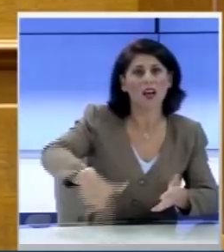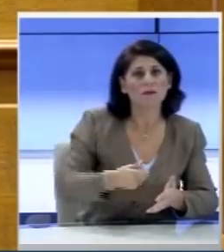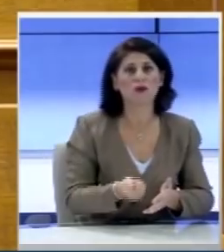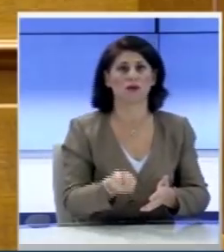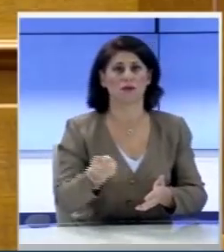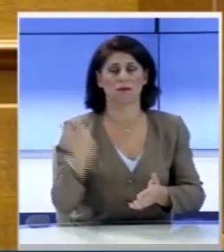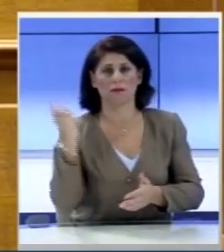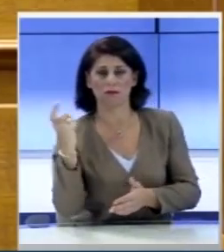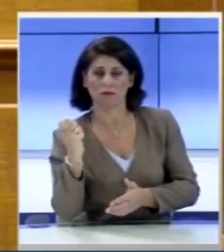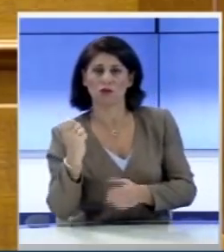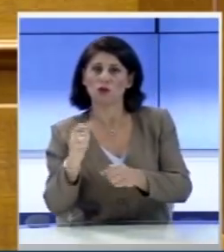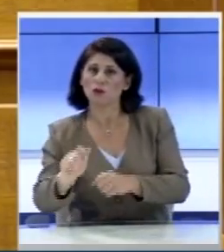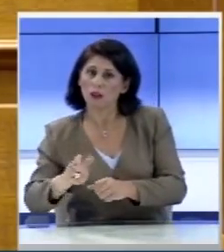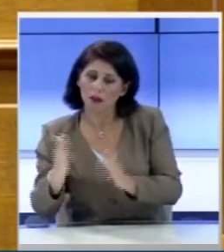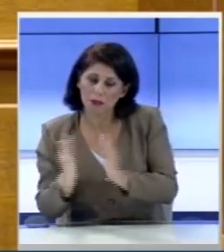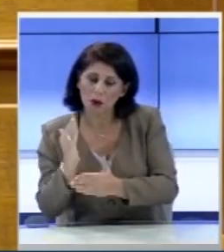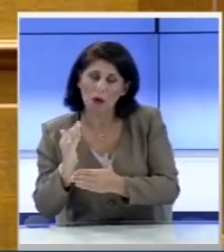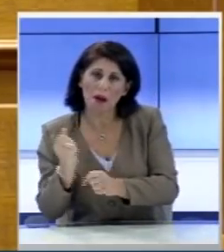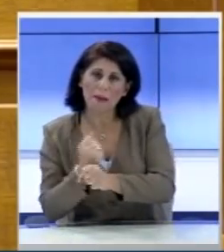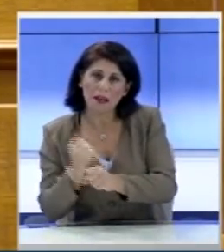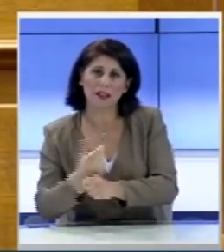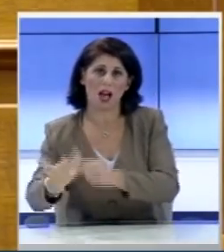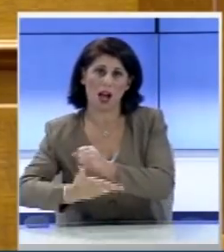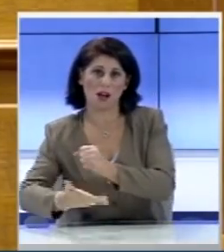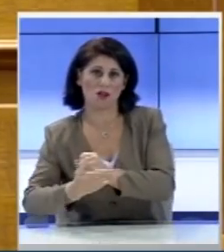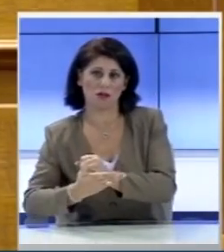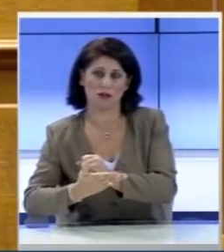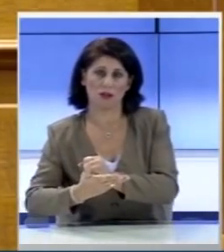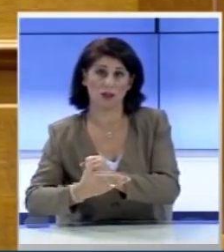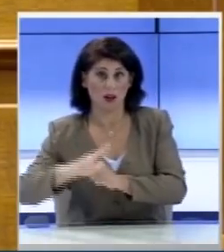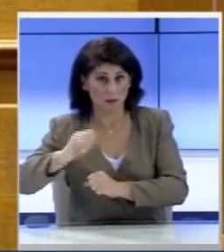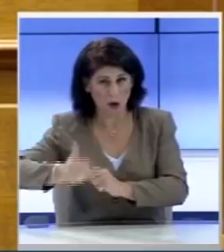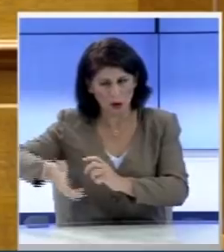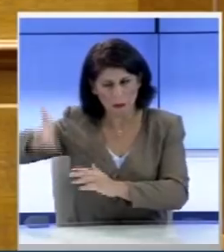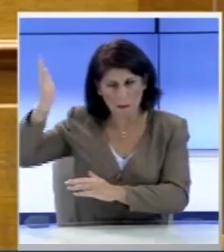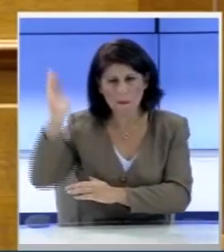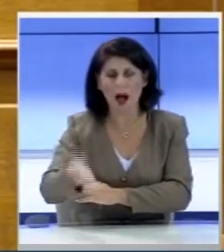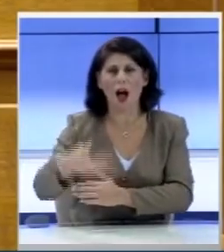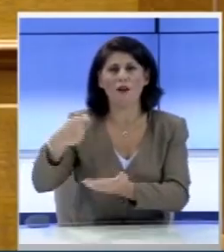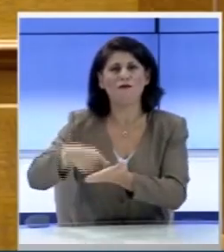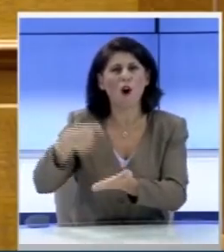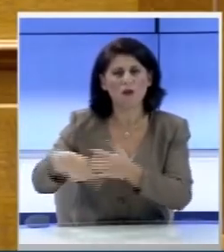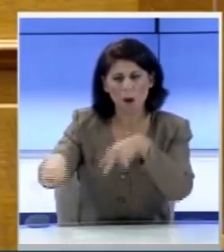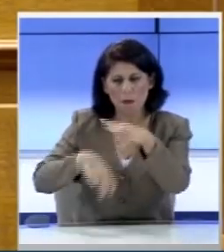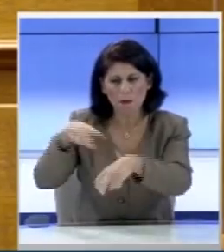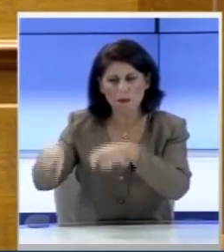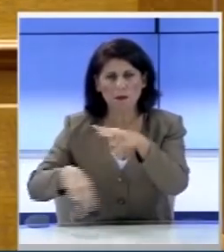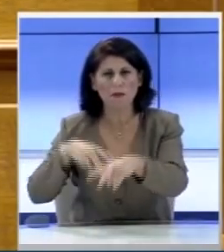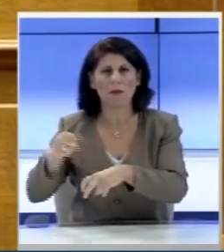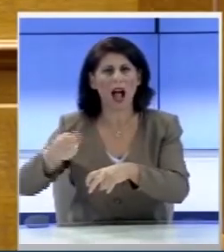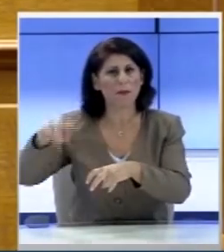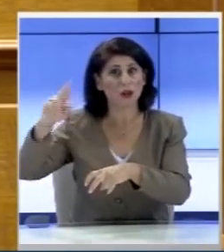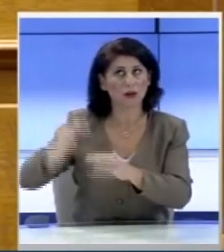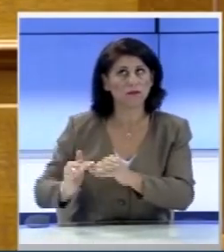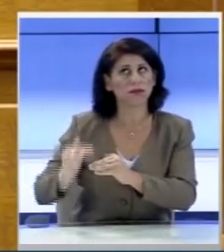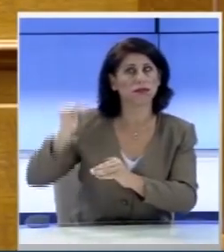μισθωτούς, τους μικρούς επαγγελματίες και αγρότες, αφού πρώτα τους τσάκισαν στη φορολογία με τα ληστρικά